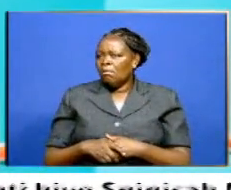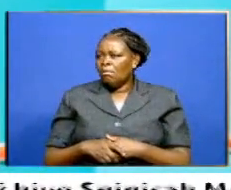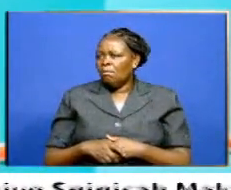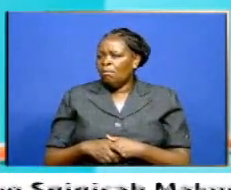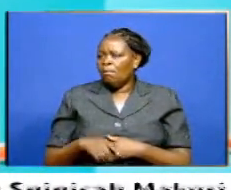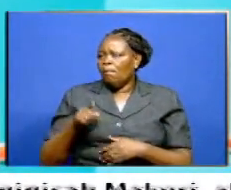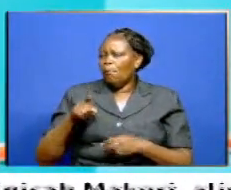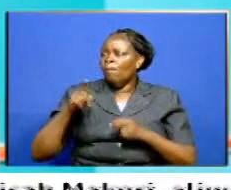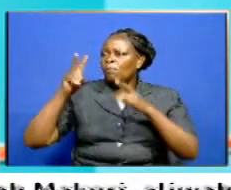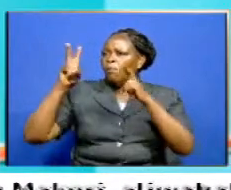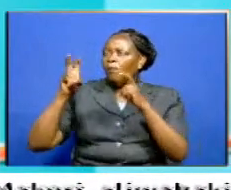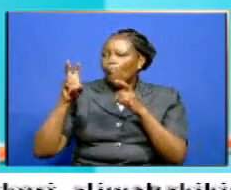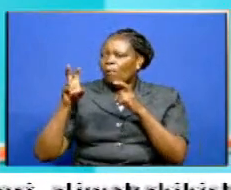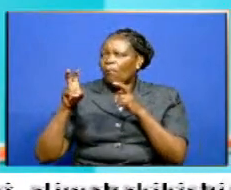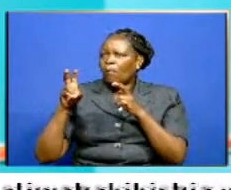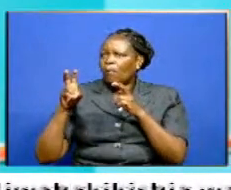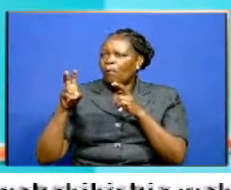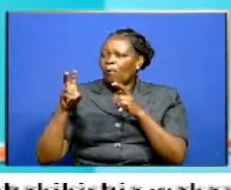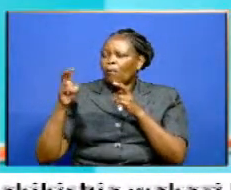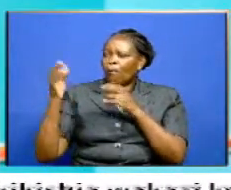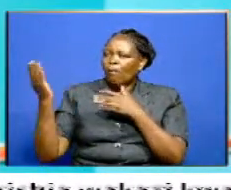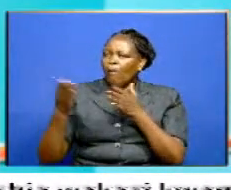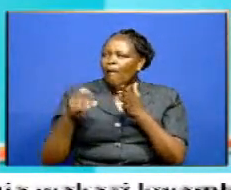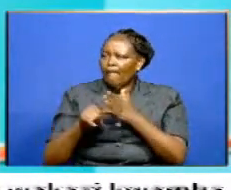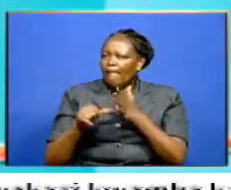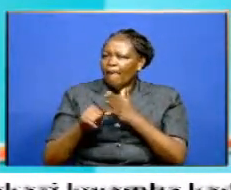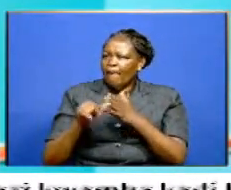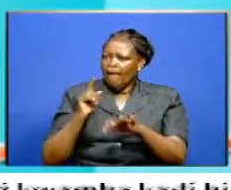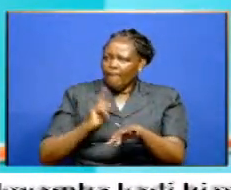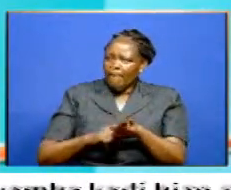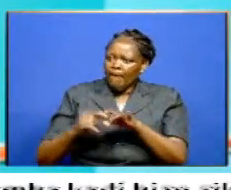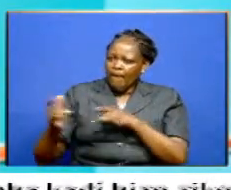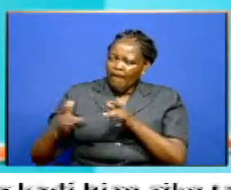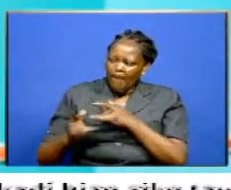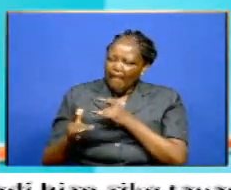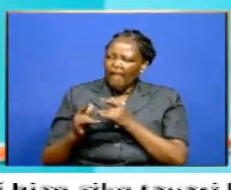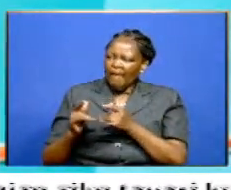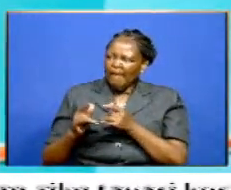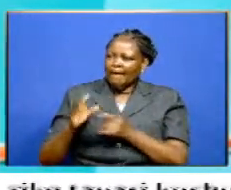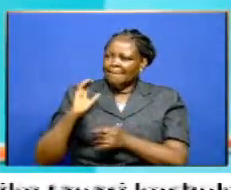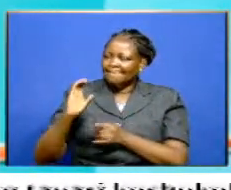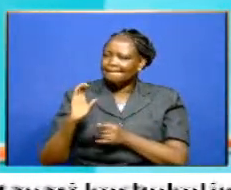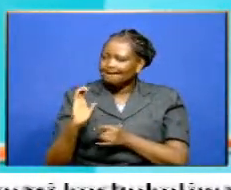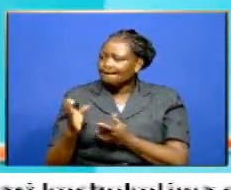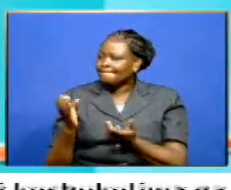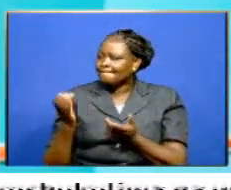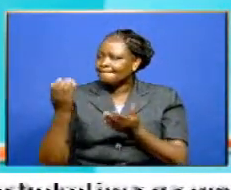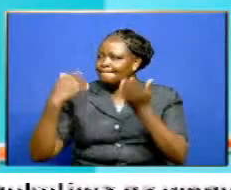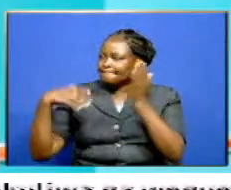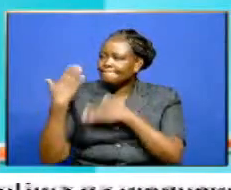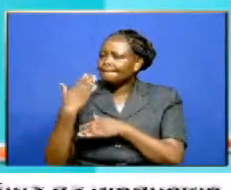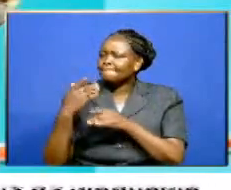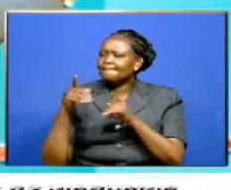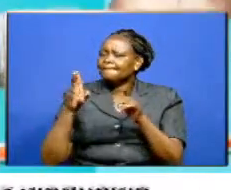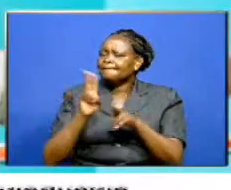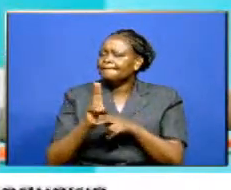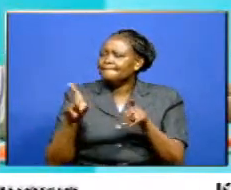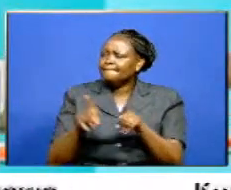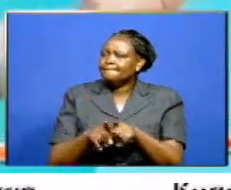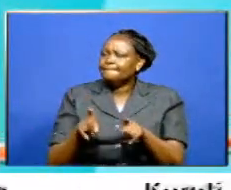linaleta mushkil ni kwa sababu hata ukiangalia capitation kwa universities, tungali tunatumia ile formula ya